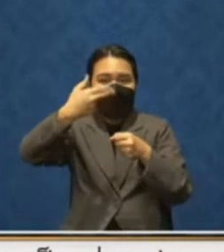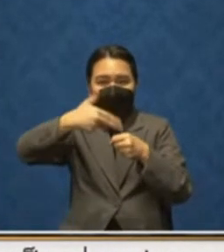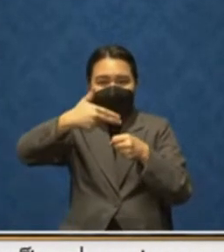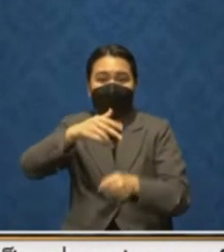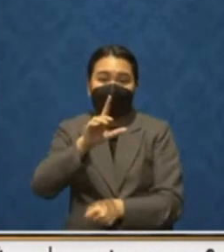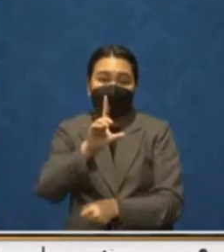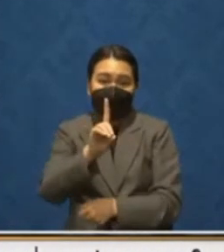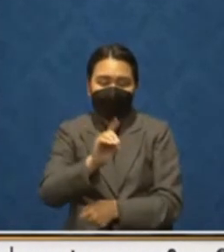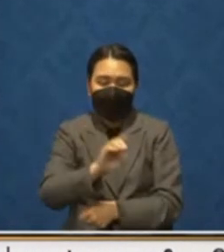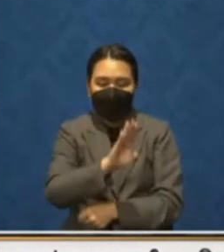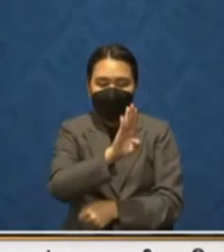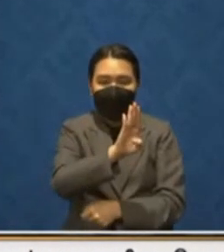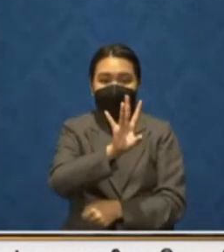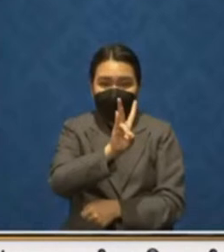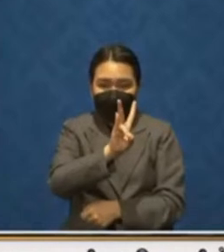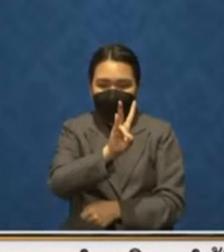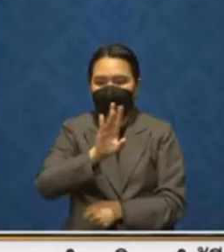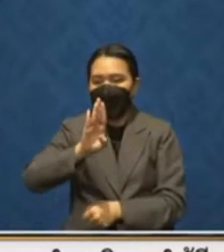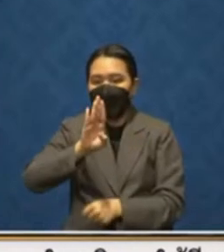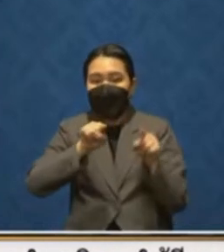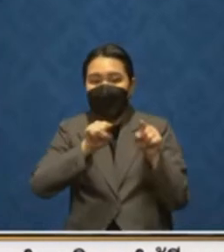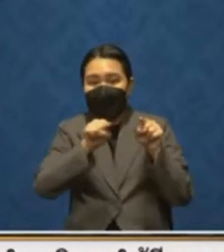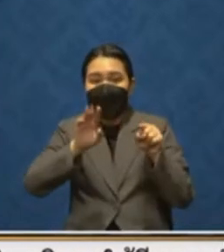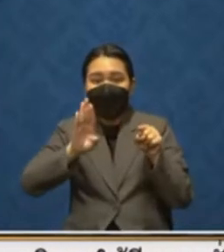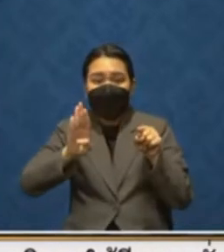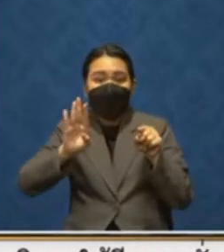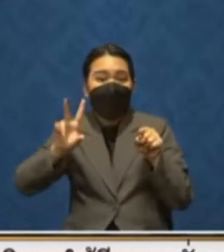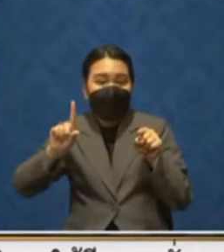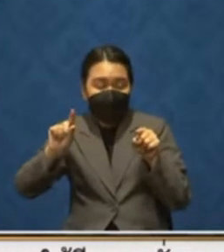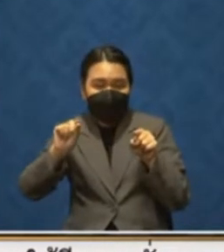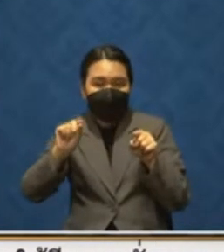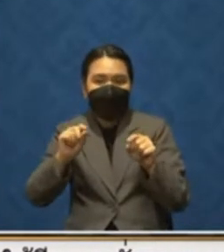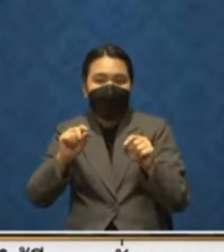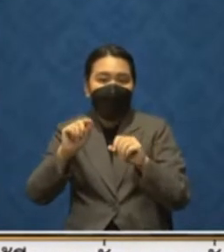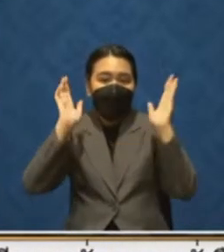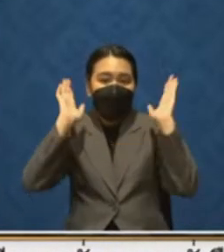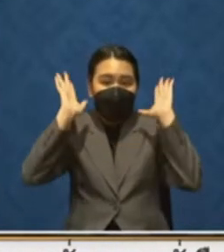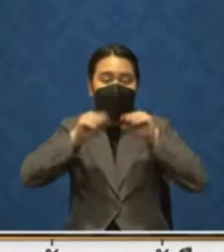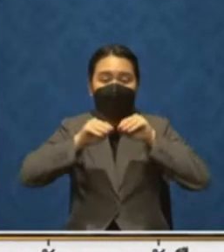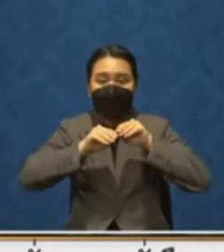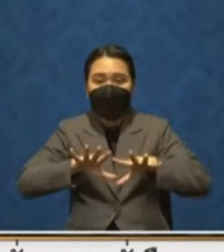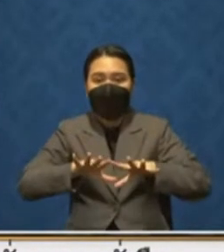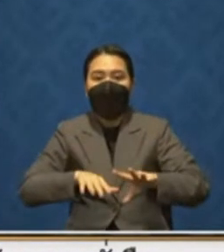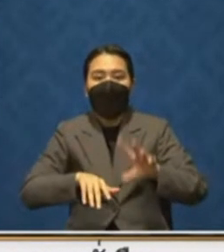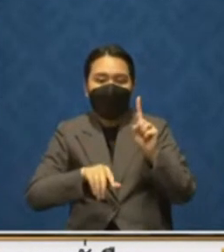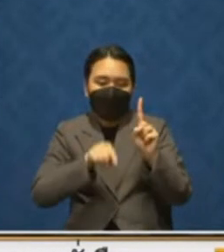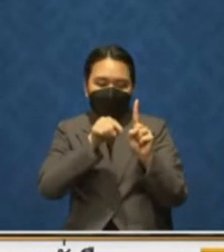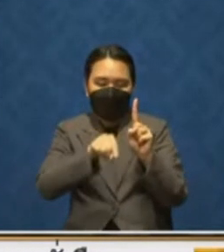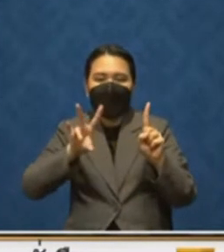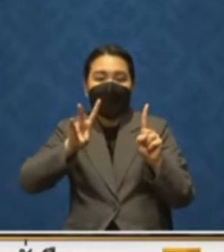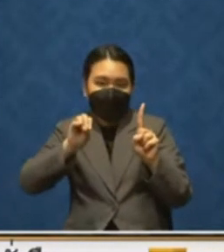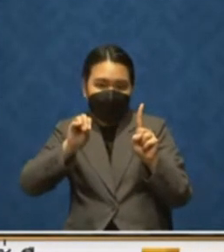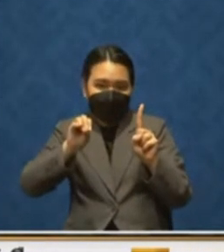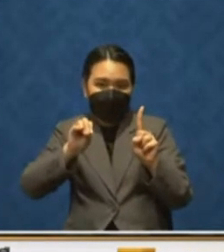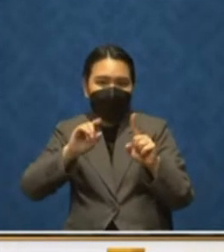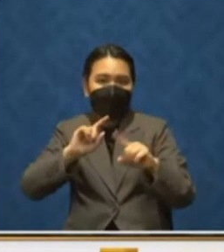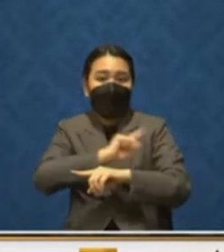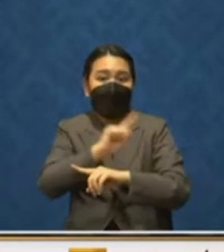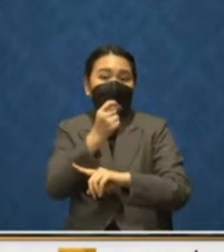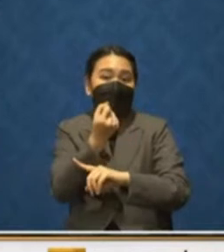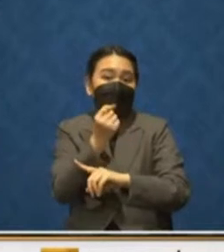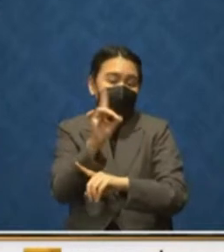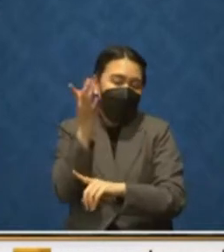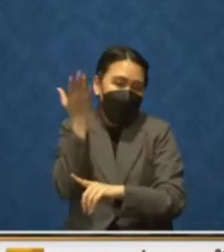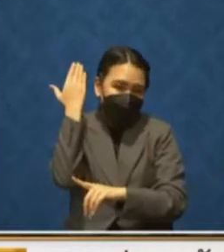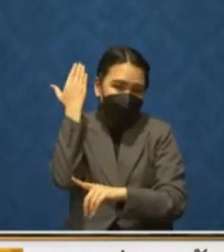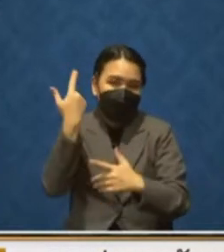ดีเจ็ดเป็นถึง 20ค่าการตลาดบ. 70อันนี้เมื่อวันที่ 18ที่ผ่านมาแล้วก็ขาย